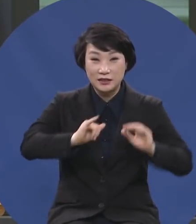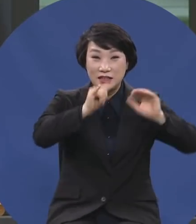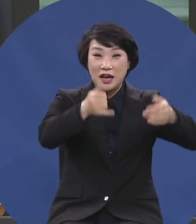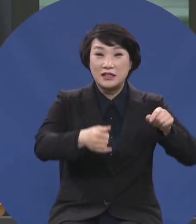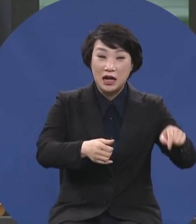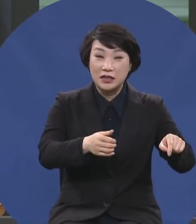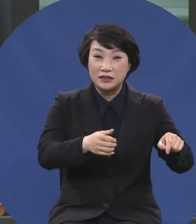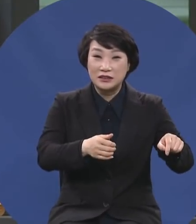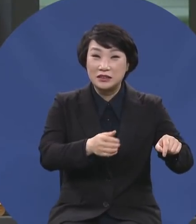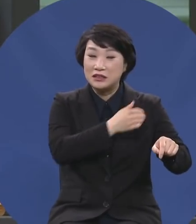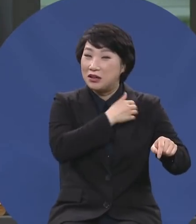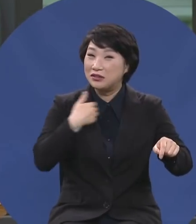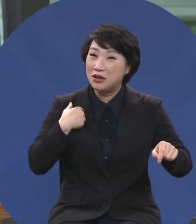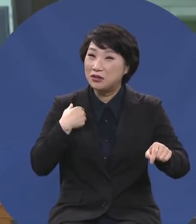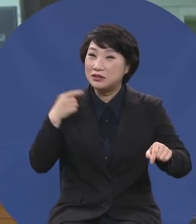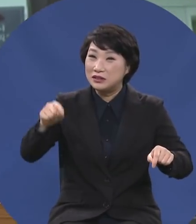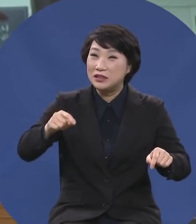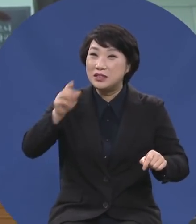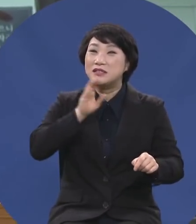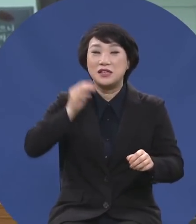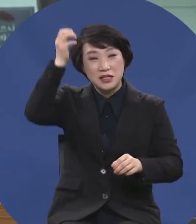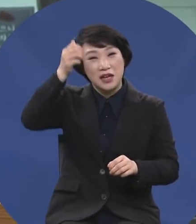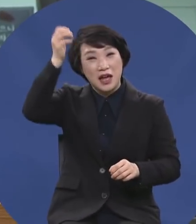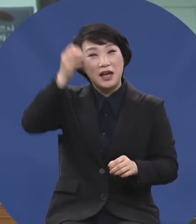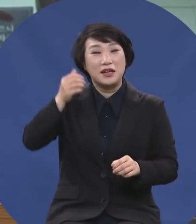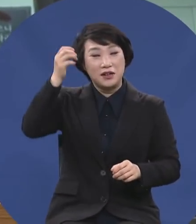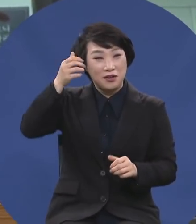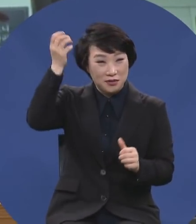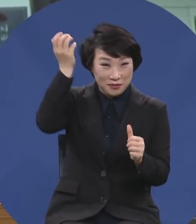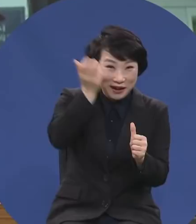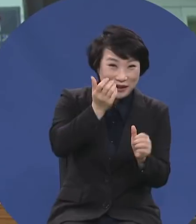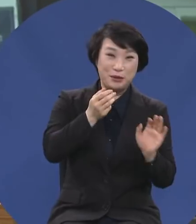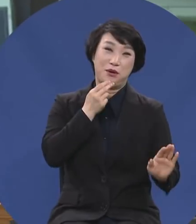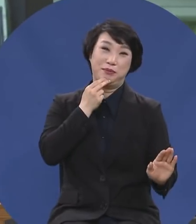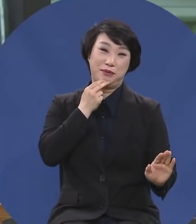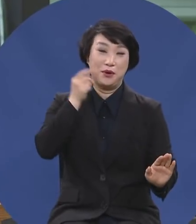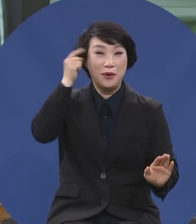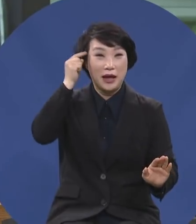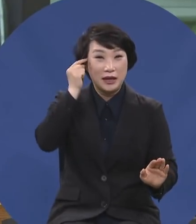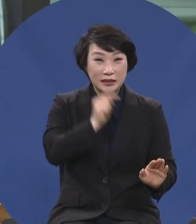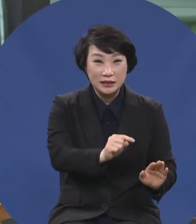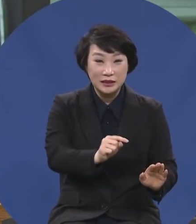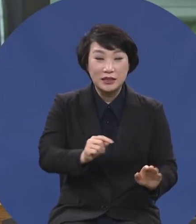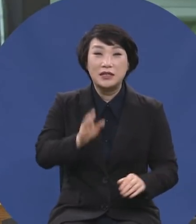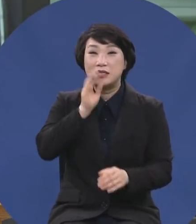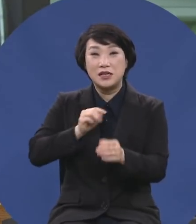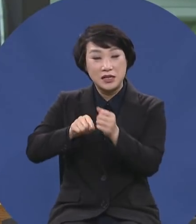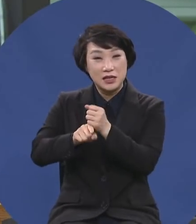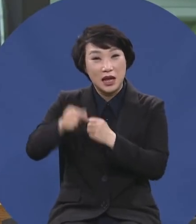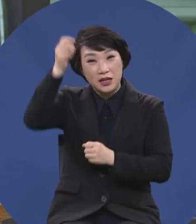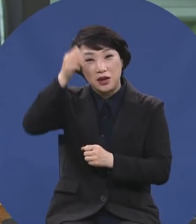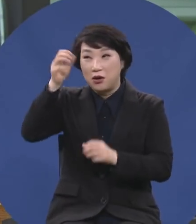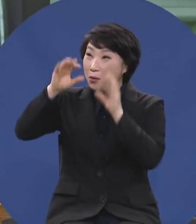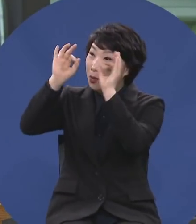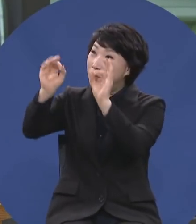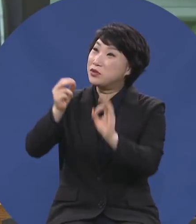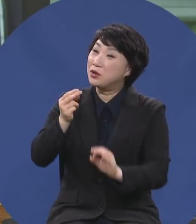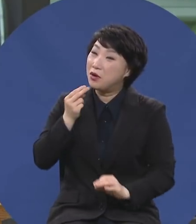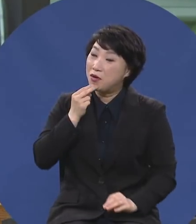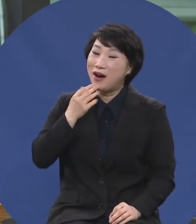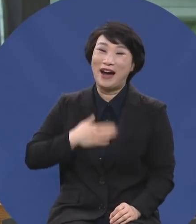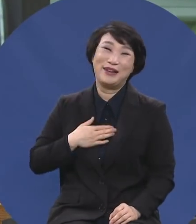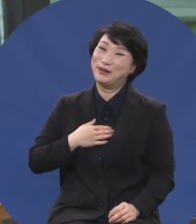세상은 능히 저를 받지 못하나니 이는 저를 보지도 못하고